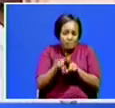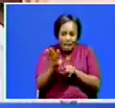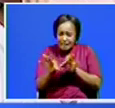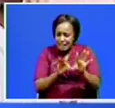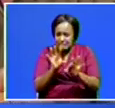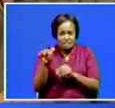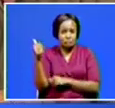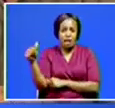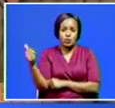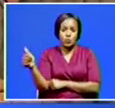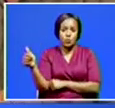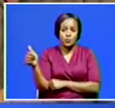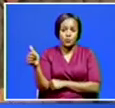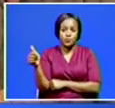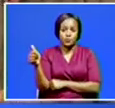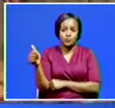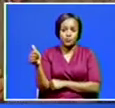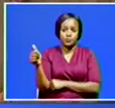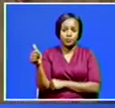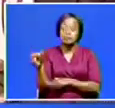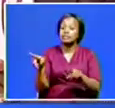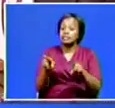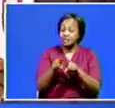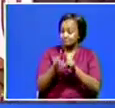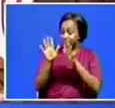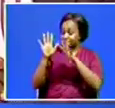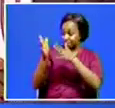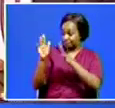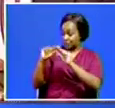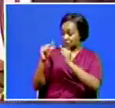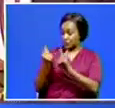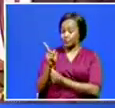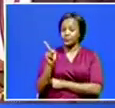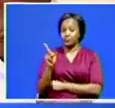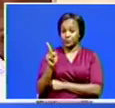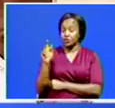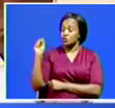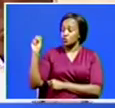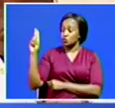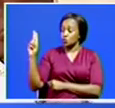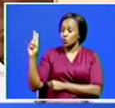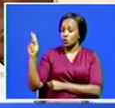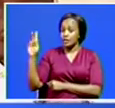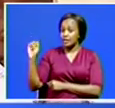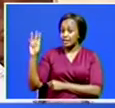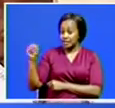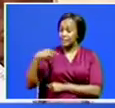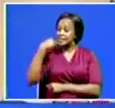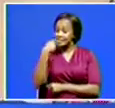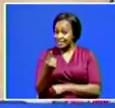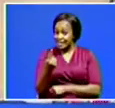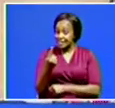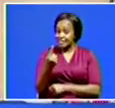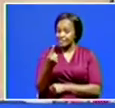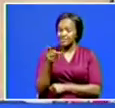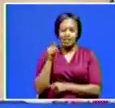contained in the reports. Licha ya kulipongeza kundi hilo kwa kutuliza joto la siasa nchini, Supkem inasema kazi iliyofanywa haijafika